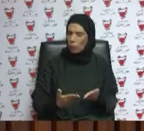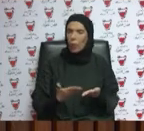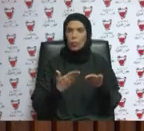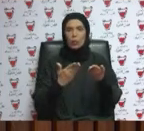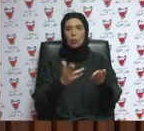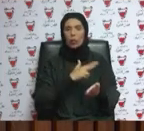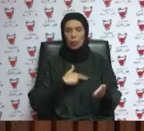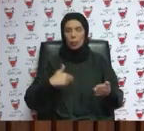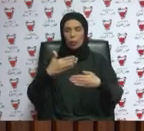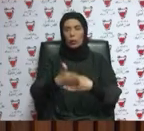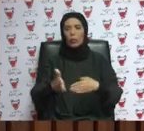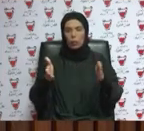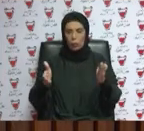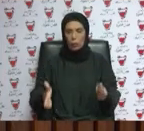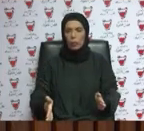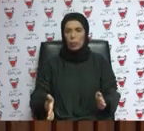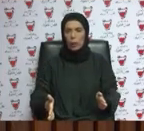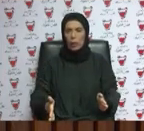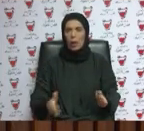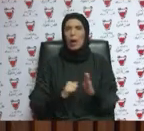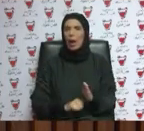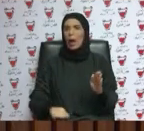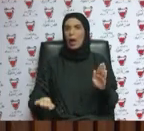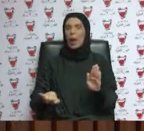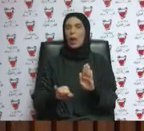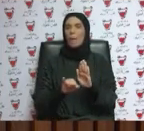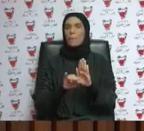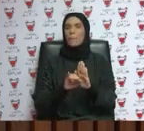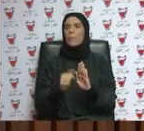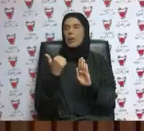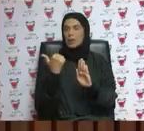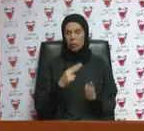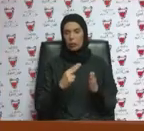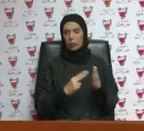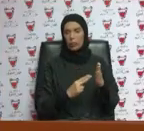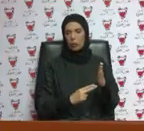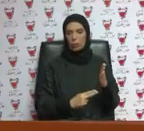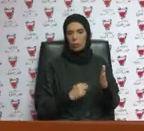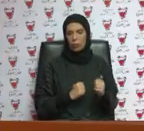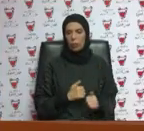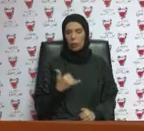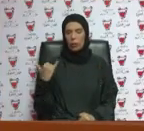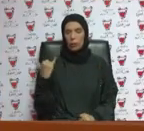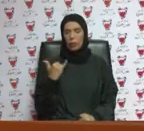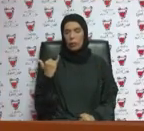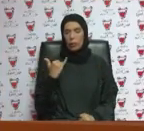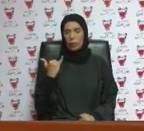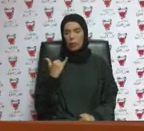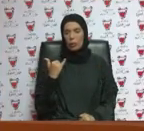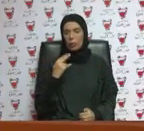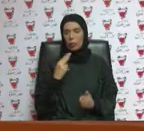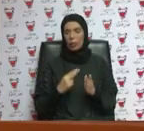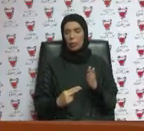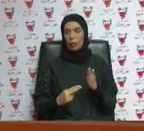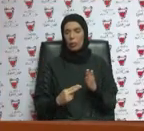الحكومة في الصندوق وفقاً للمادة السادسة من المرسوم بقانون رقم 78 لسنة 2006 ميلادية. توصية